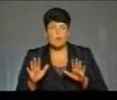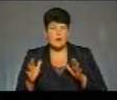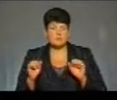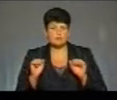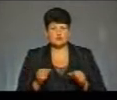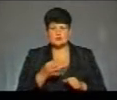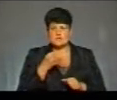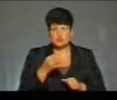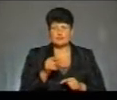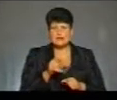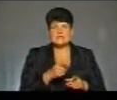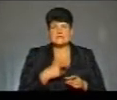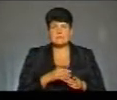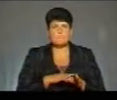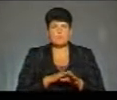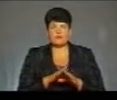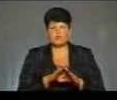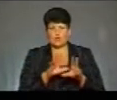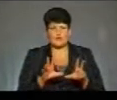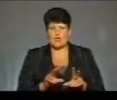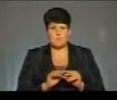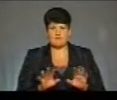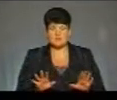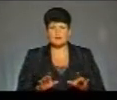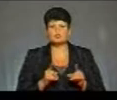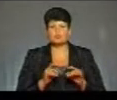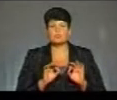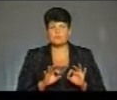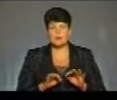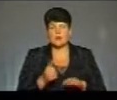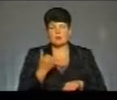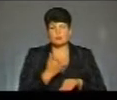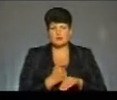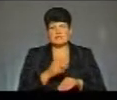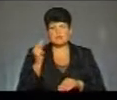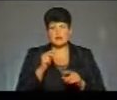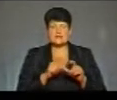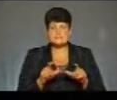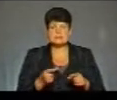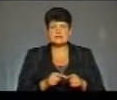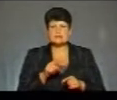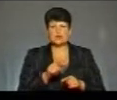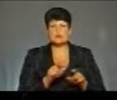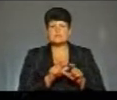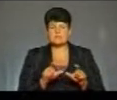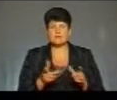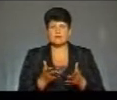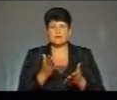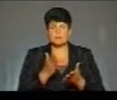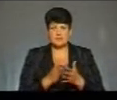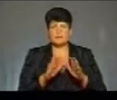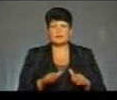вона себе повністю не оправдала. Чому? Поясню. Опорний навчальний заклад – це той заклад, який би мав